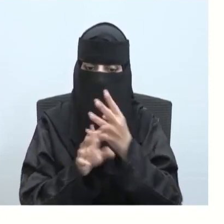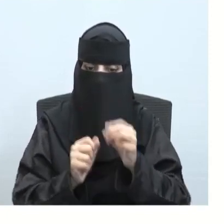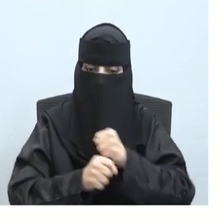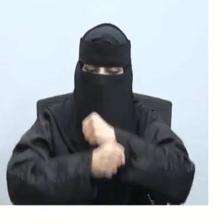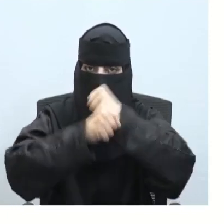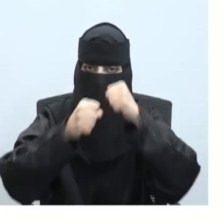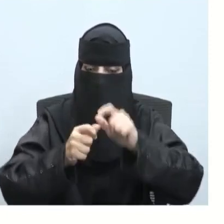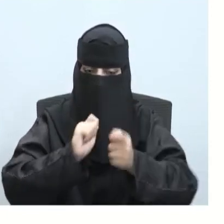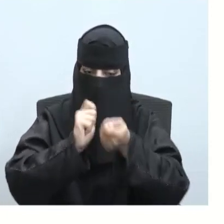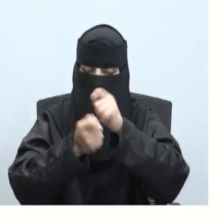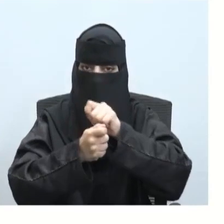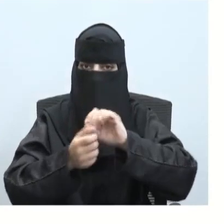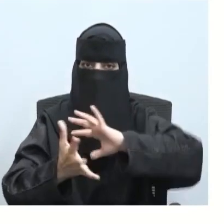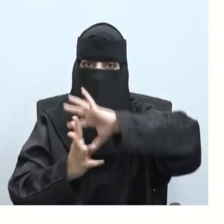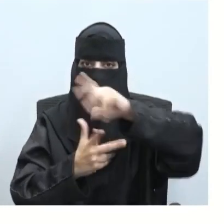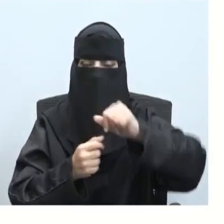عالم الصناعة.